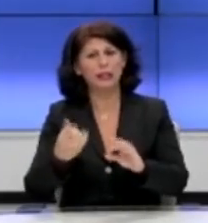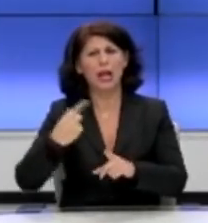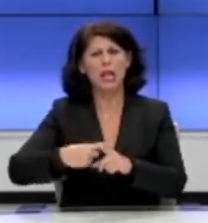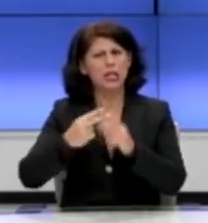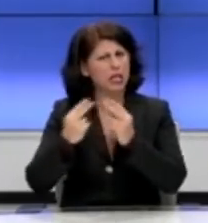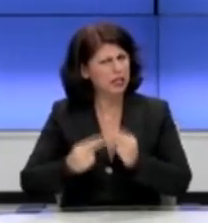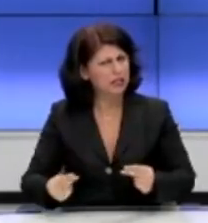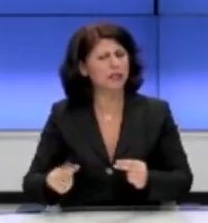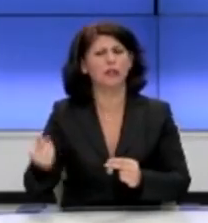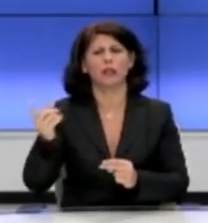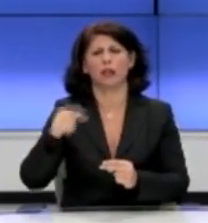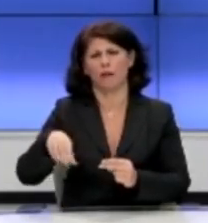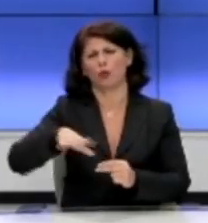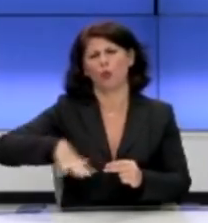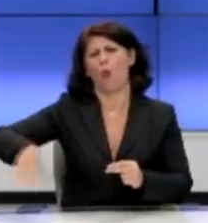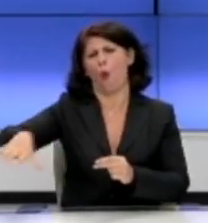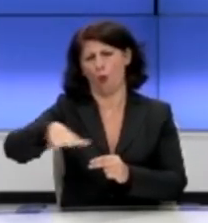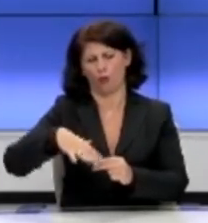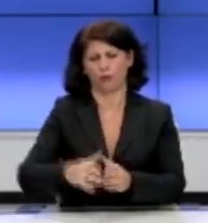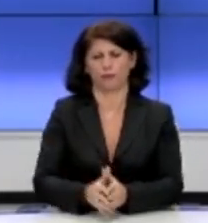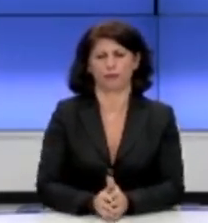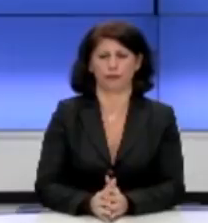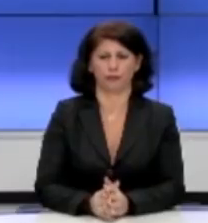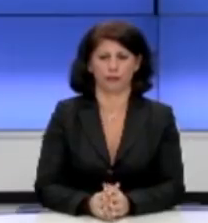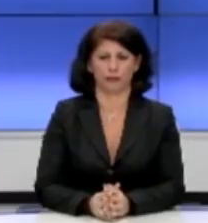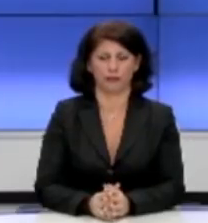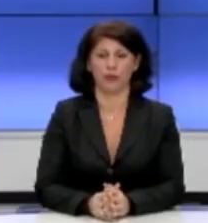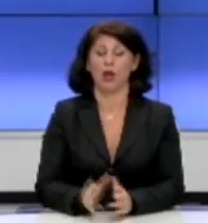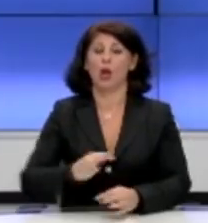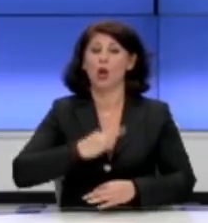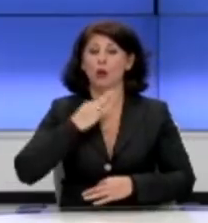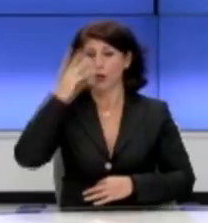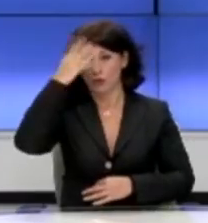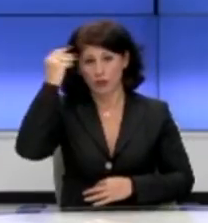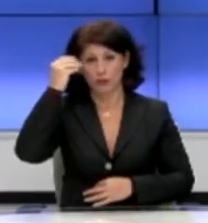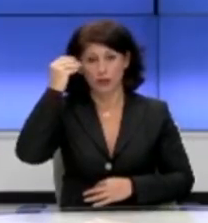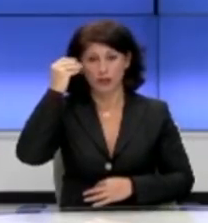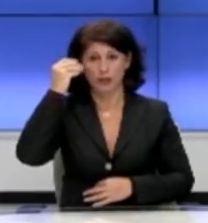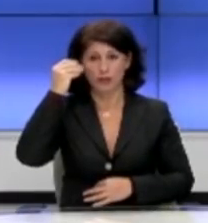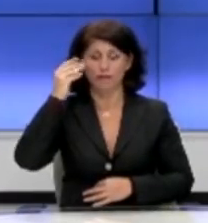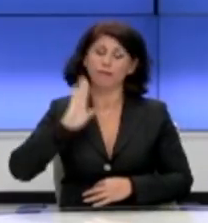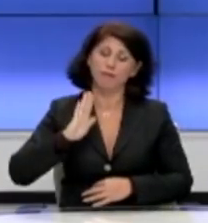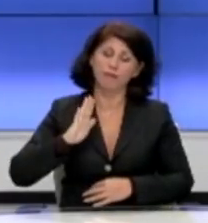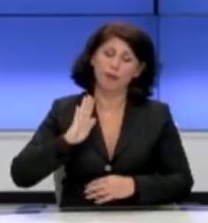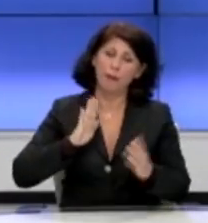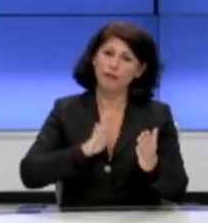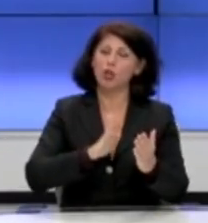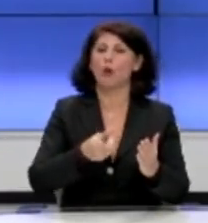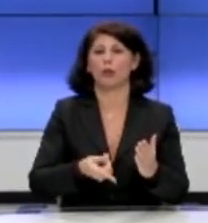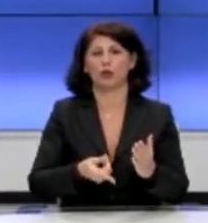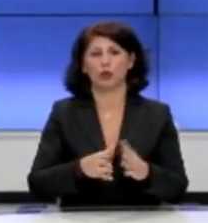ελληνικής λύσης ή τέλος πάντων αυτού του χώρου όλων. Και ο κύριος Τσίπρας, απευθυνόμενος βέβαια, όπως πάντα, σε